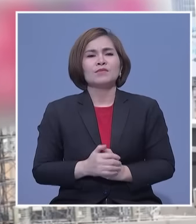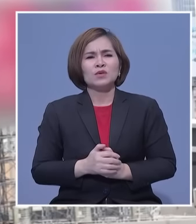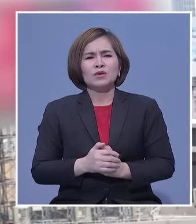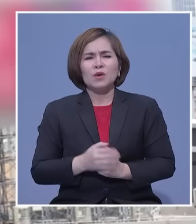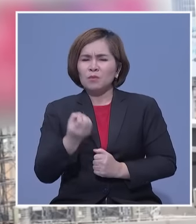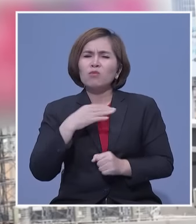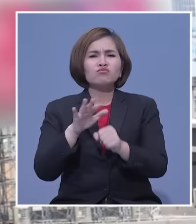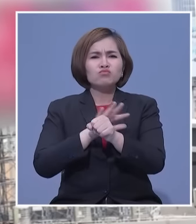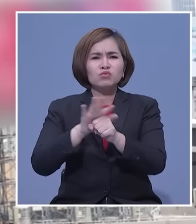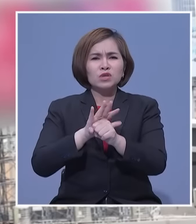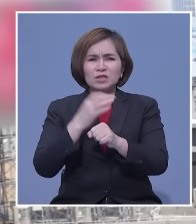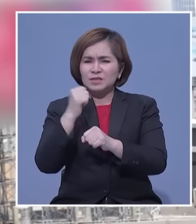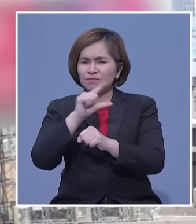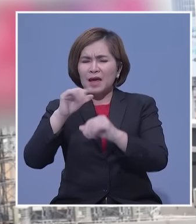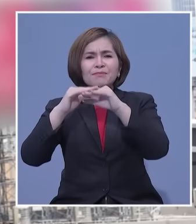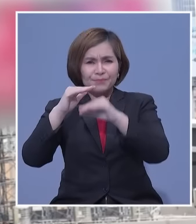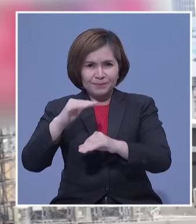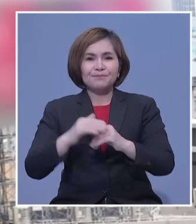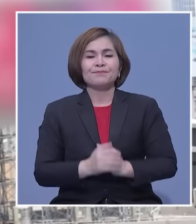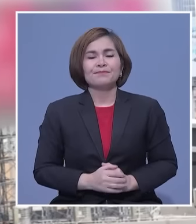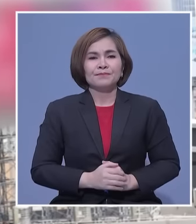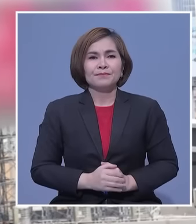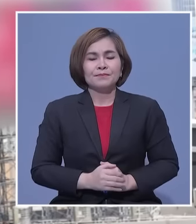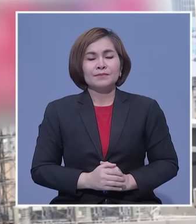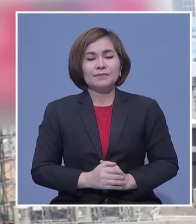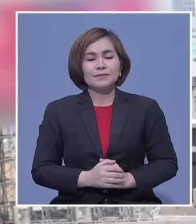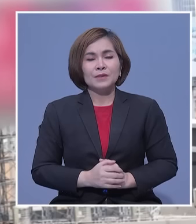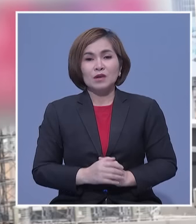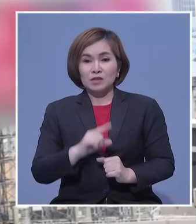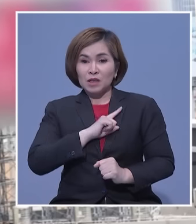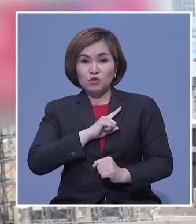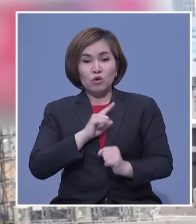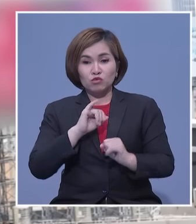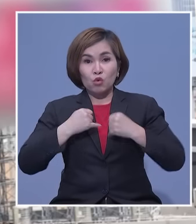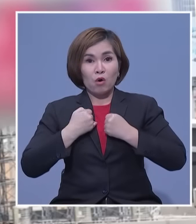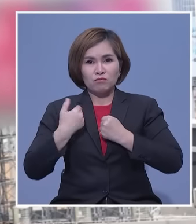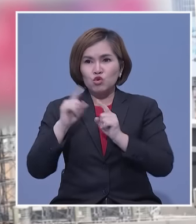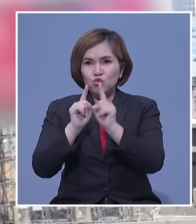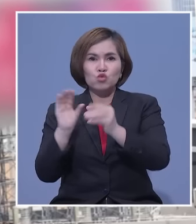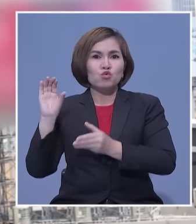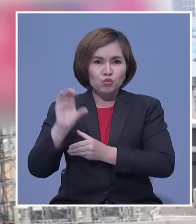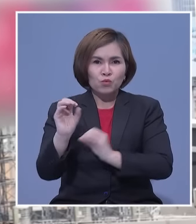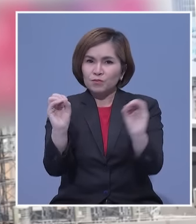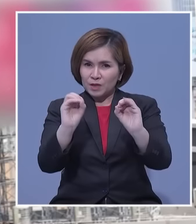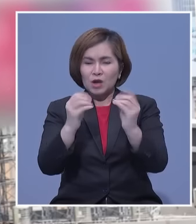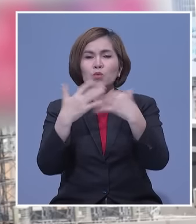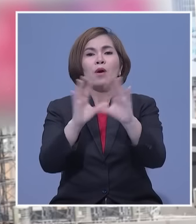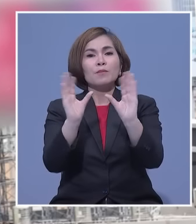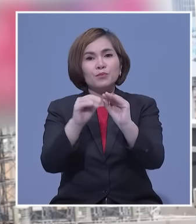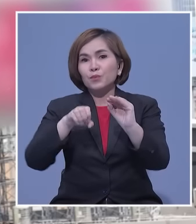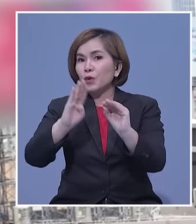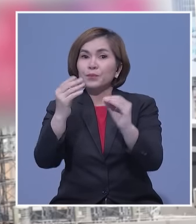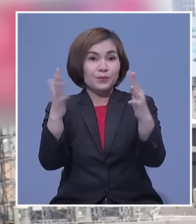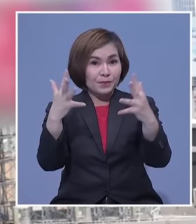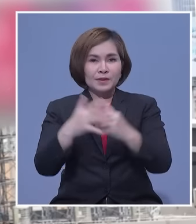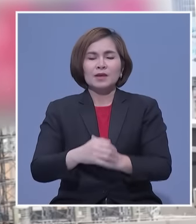มากแล้วก็ไม่ถึง 10ล้านบาทาโดยตนเองไม่ได้มีหุ้นอยู่ในบริษัทไม่เคยเข้าร่วมการประชุมบริษัท